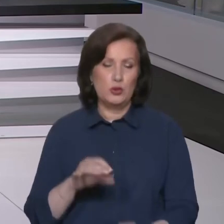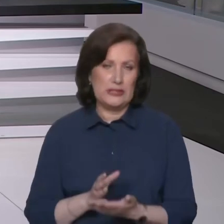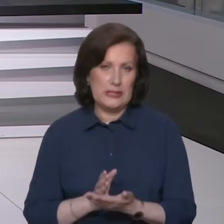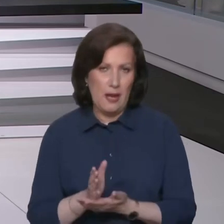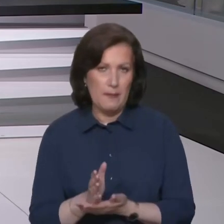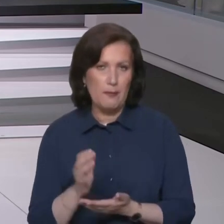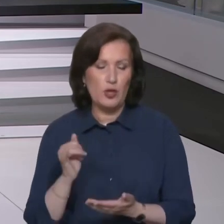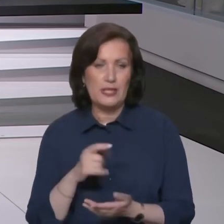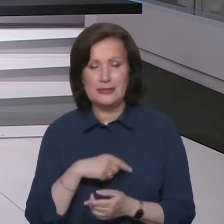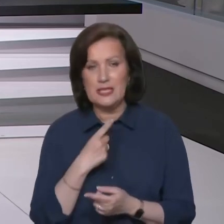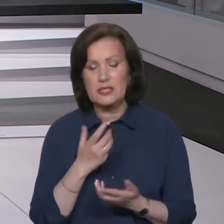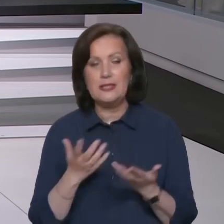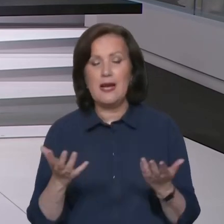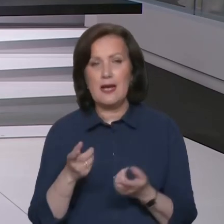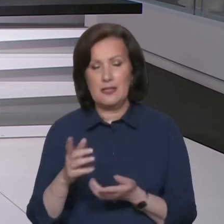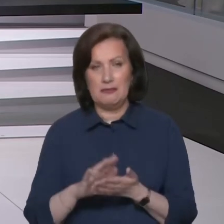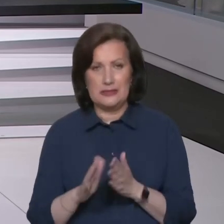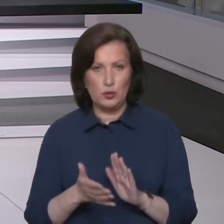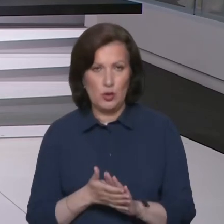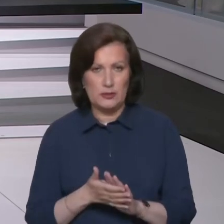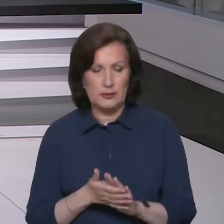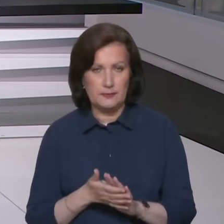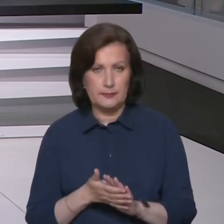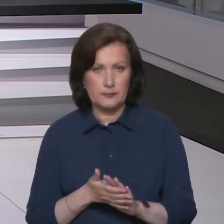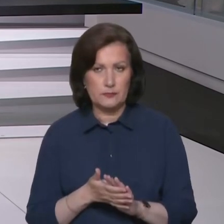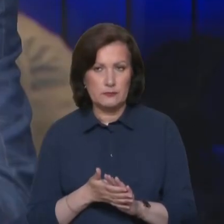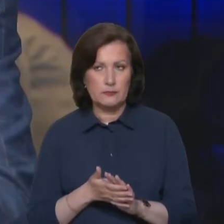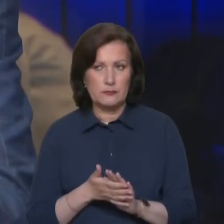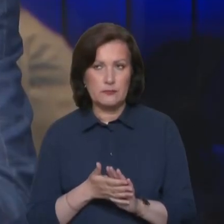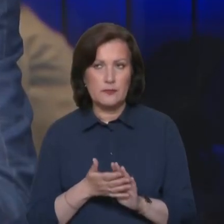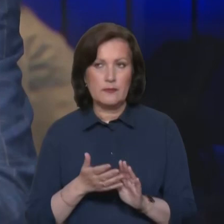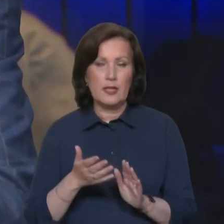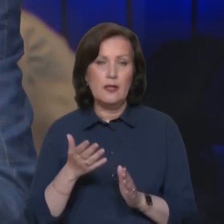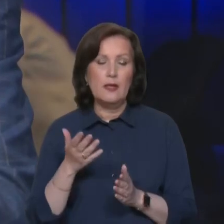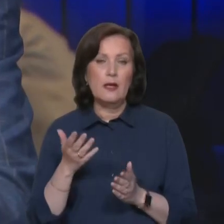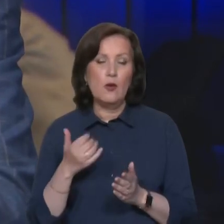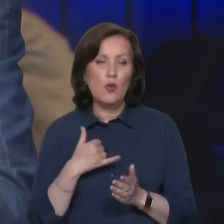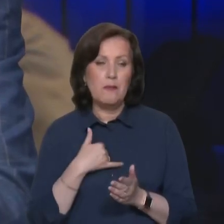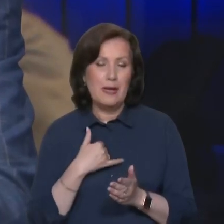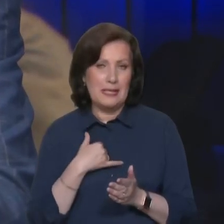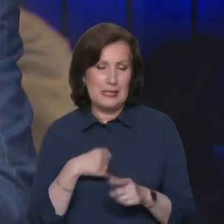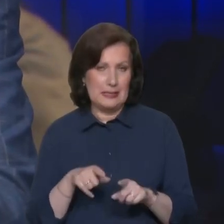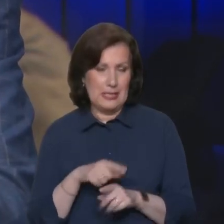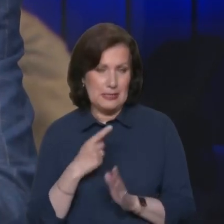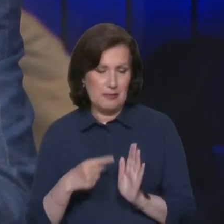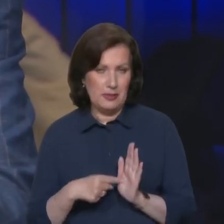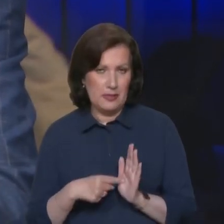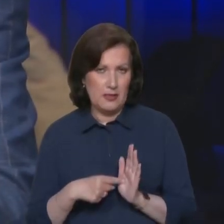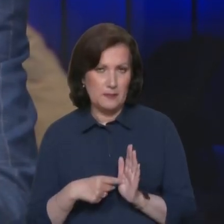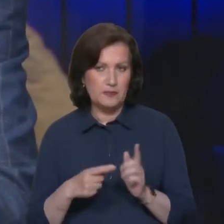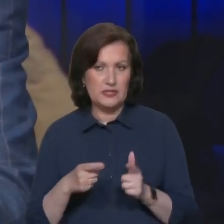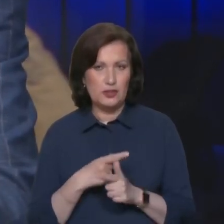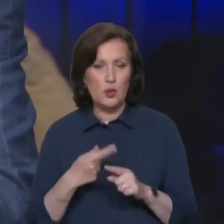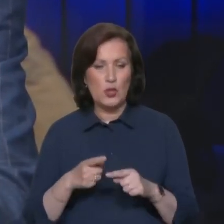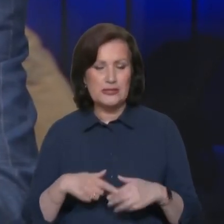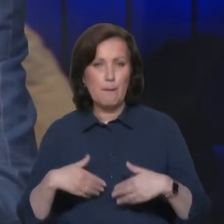і скажімо, яка там ситуація, ось Валерія розповіла. А в мене таке запитання: чи ось